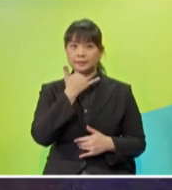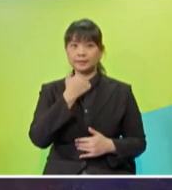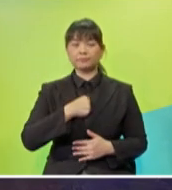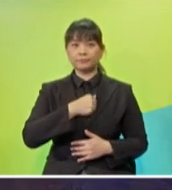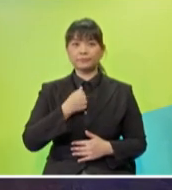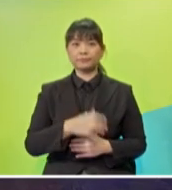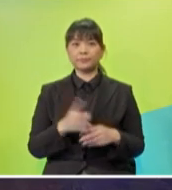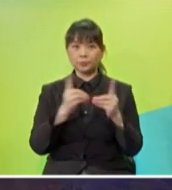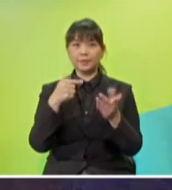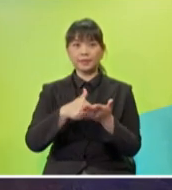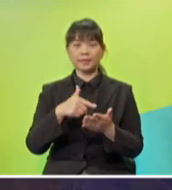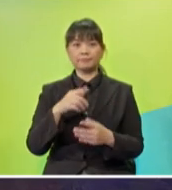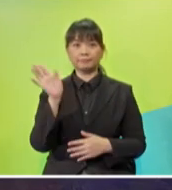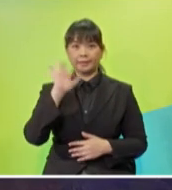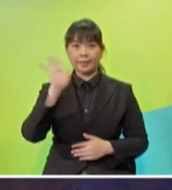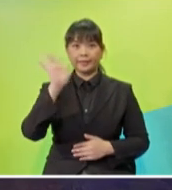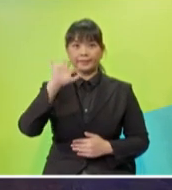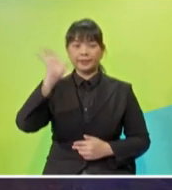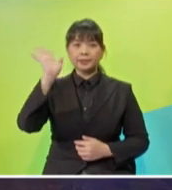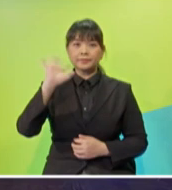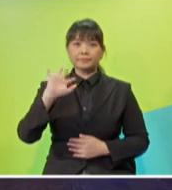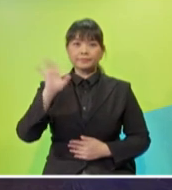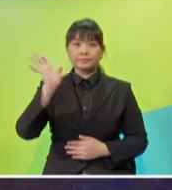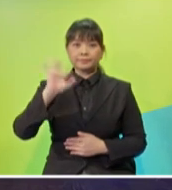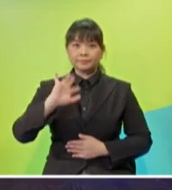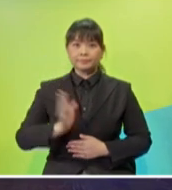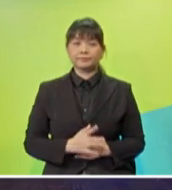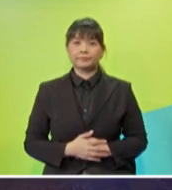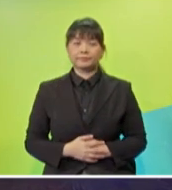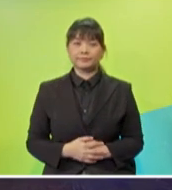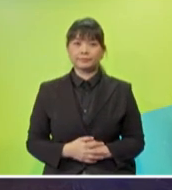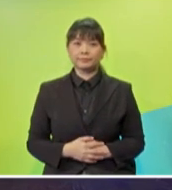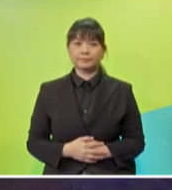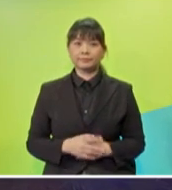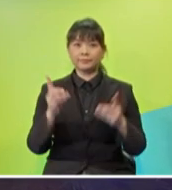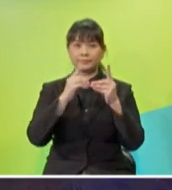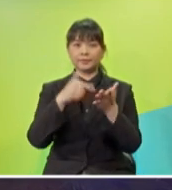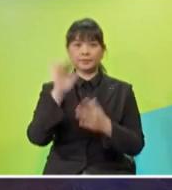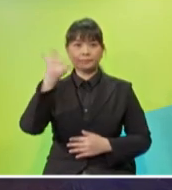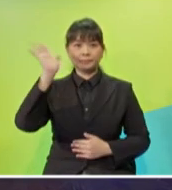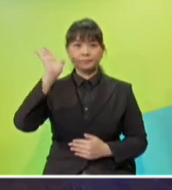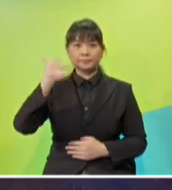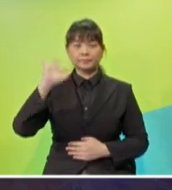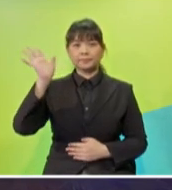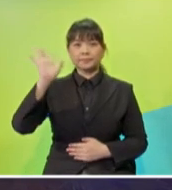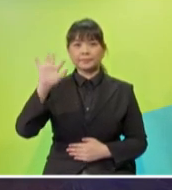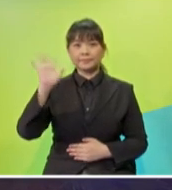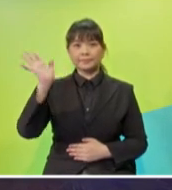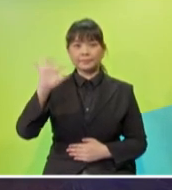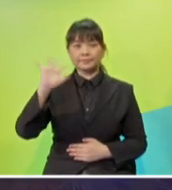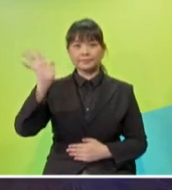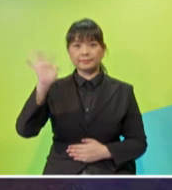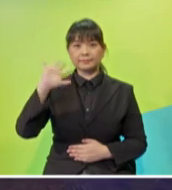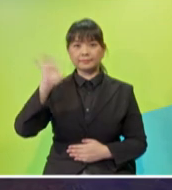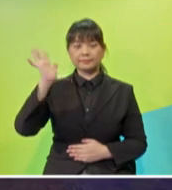seterusnya Assalamualaikum jaga diri guys bye bye jumpa lagi bye bye